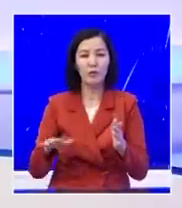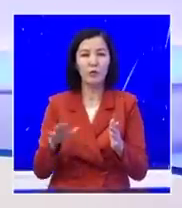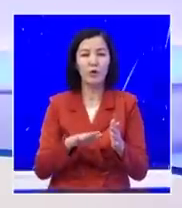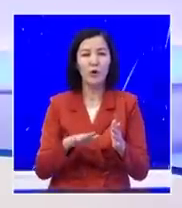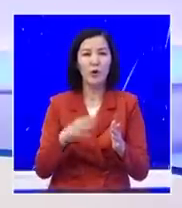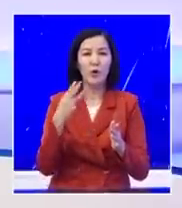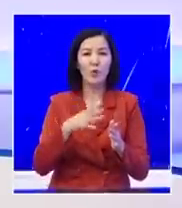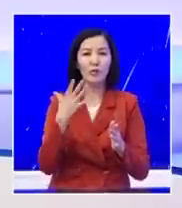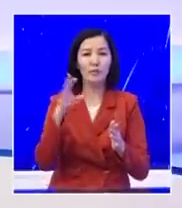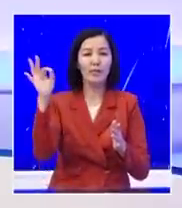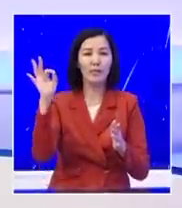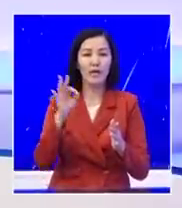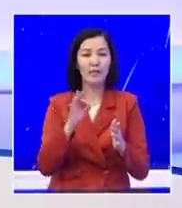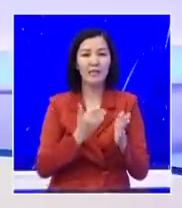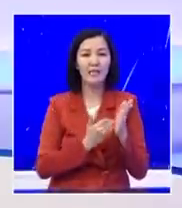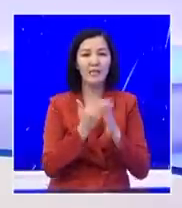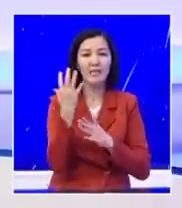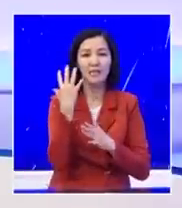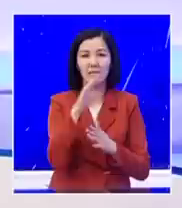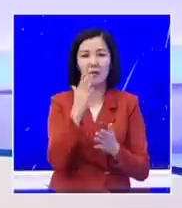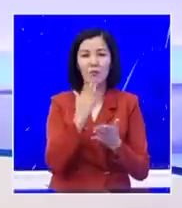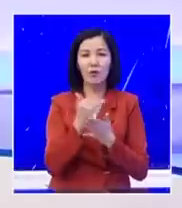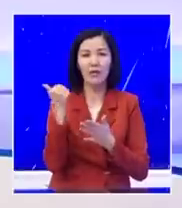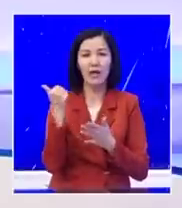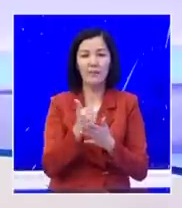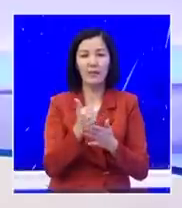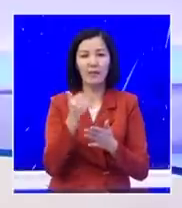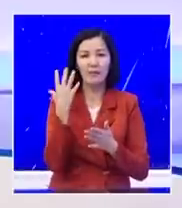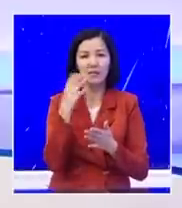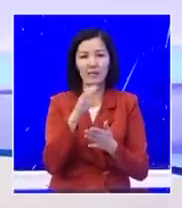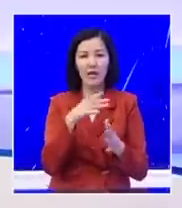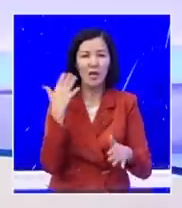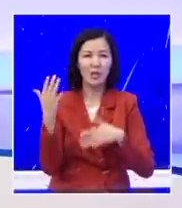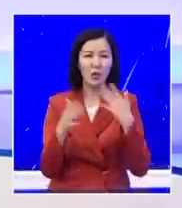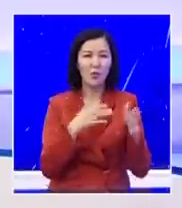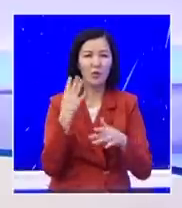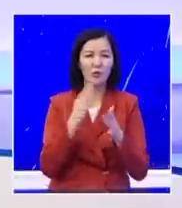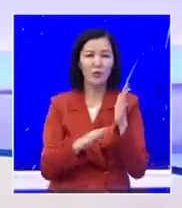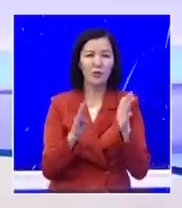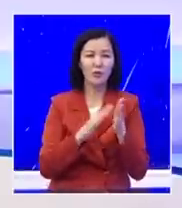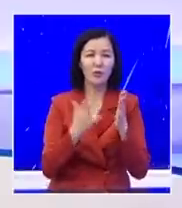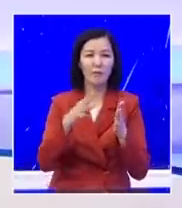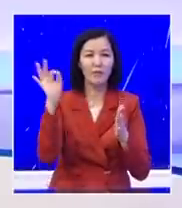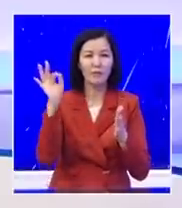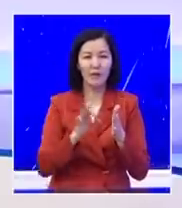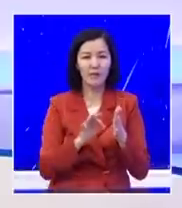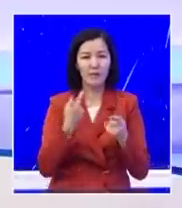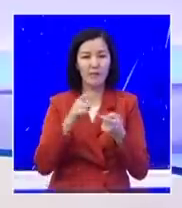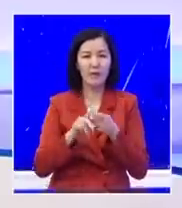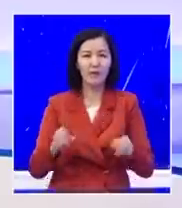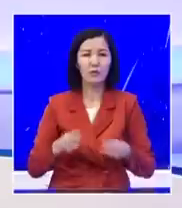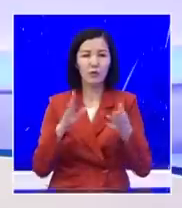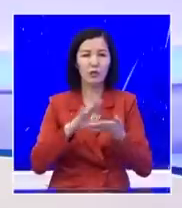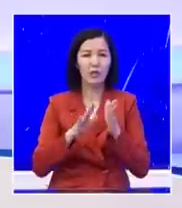бағанасы 35 градусқа дейін көтеріледі. Аптап ыстық болады, дауыл ықтималдығы 90-95%. Осыған байланысты